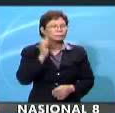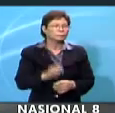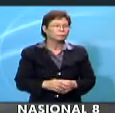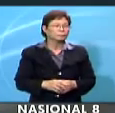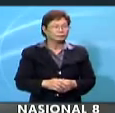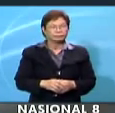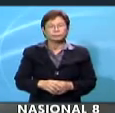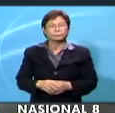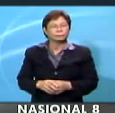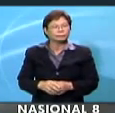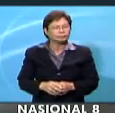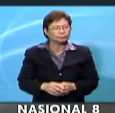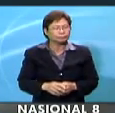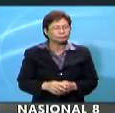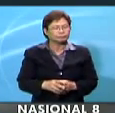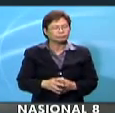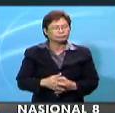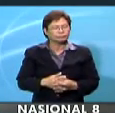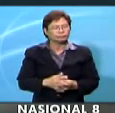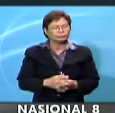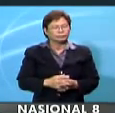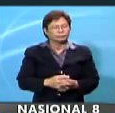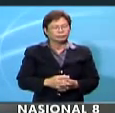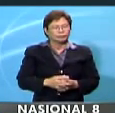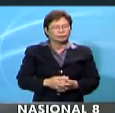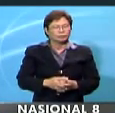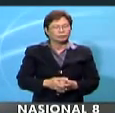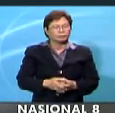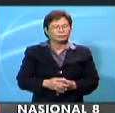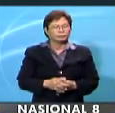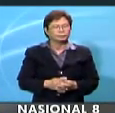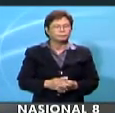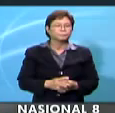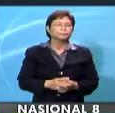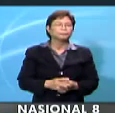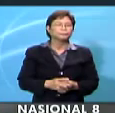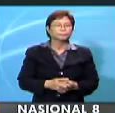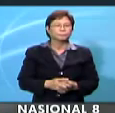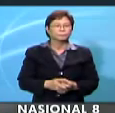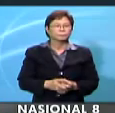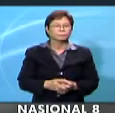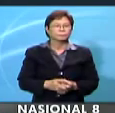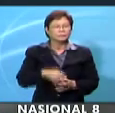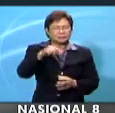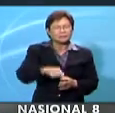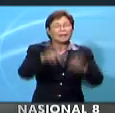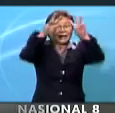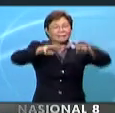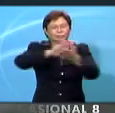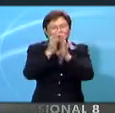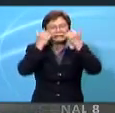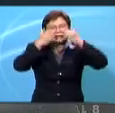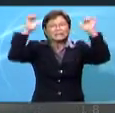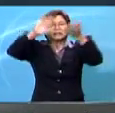responsibility to lead the region into a new chapter of Asian relations as we become an Asian community and